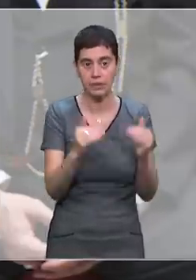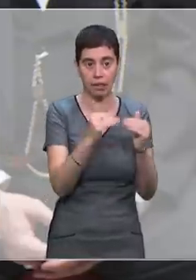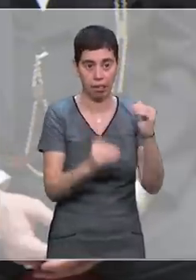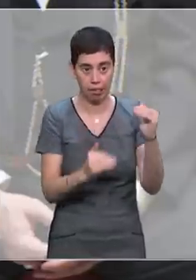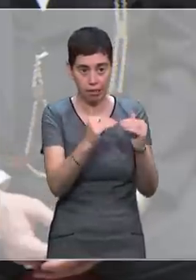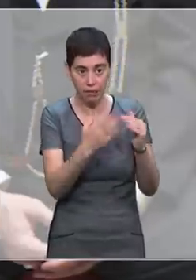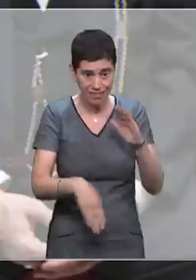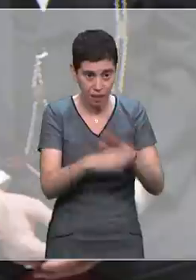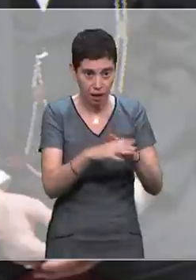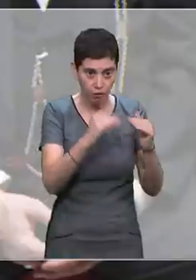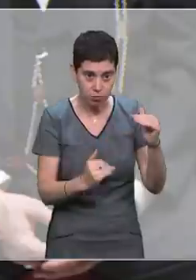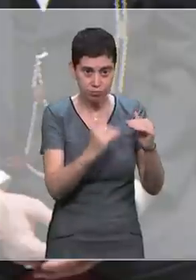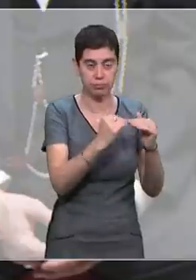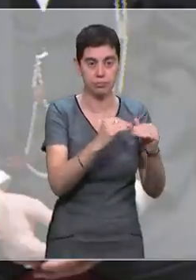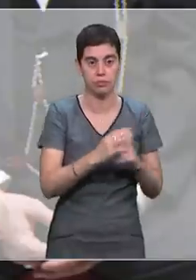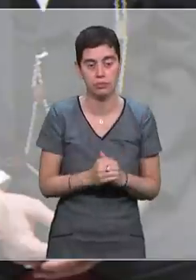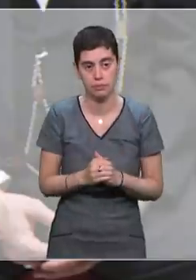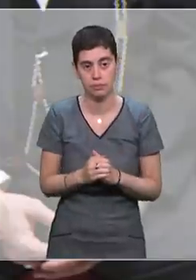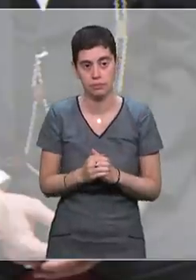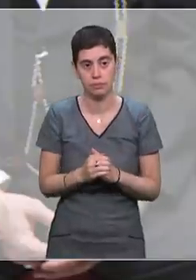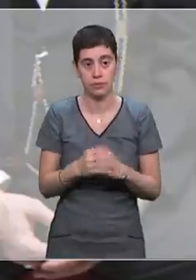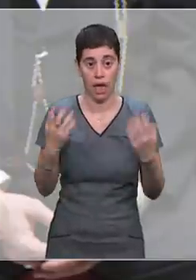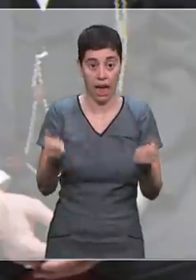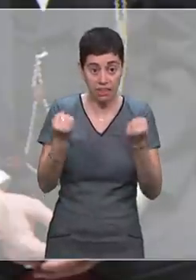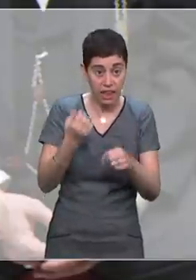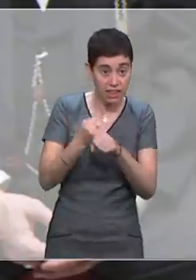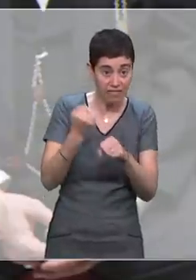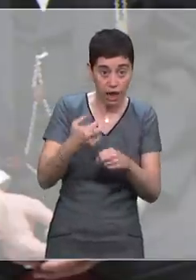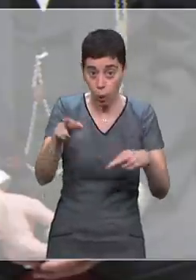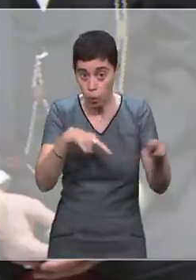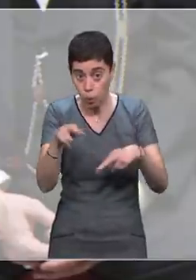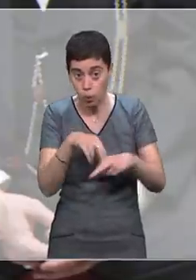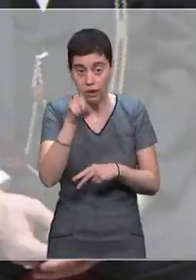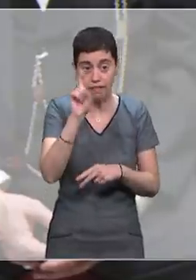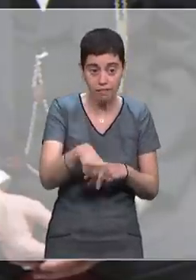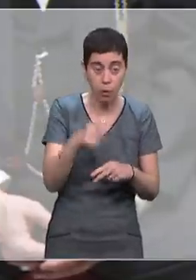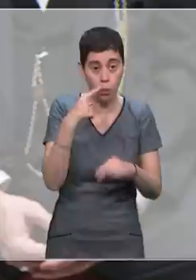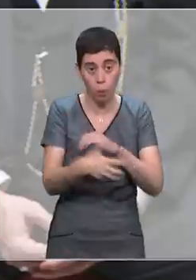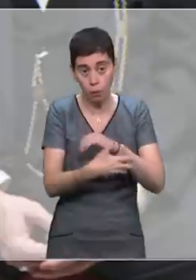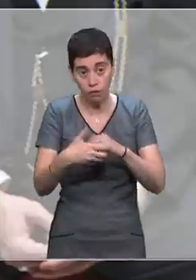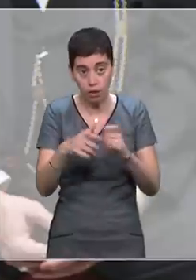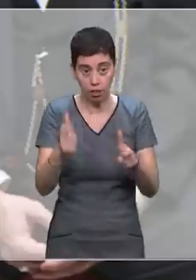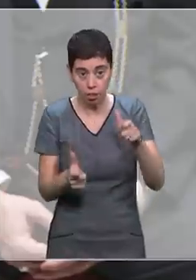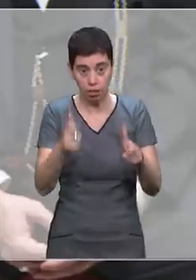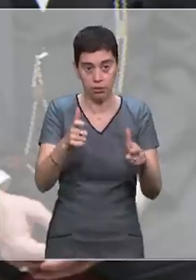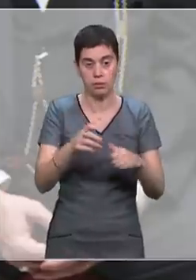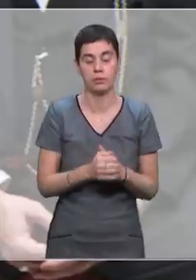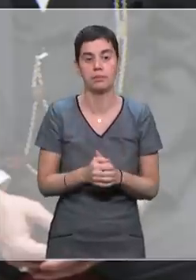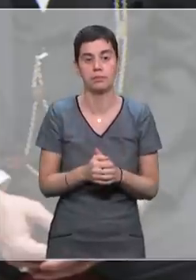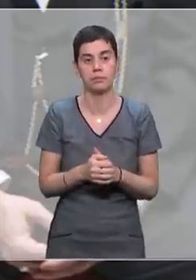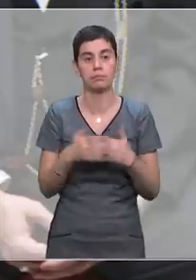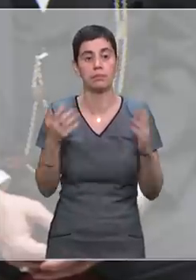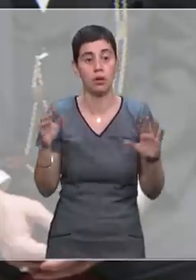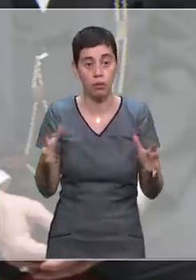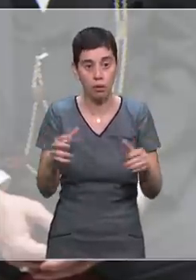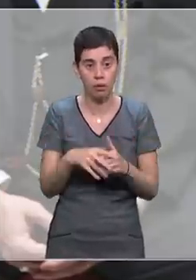la racine, le retour à l'activité, clé d'une sortie durable de la pauvreté, le refus de se résigner